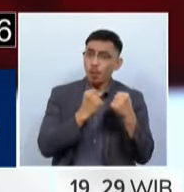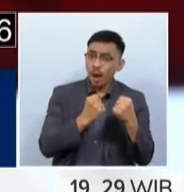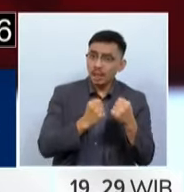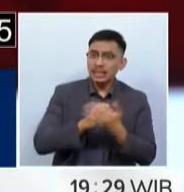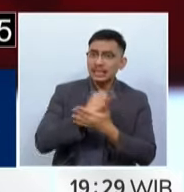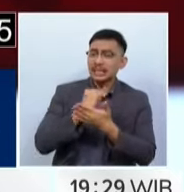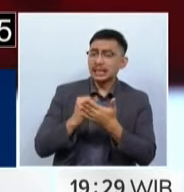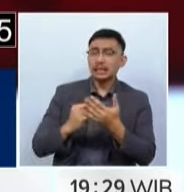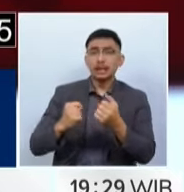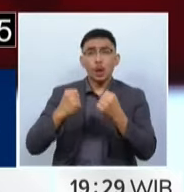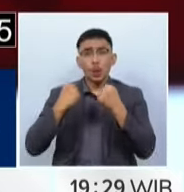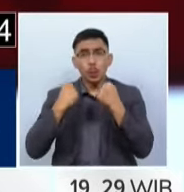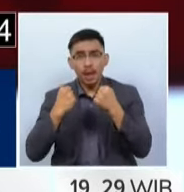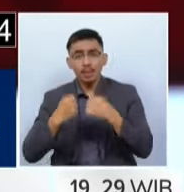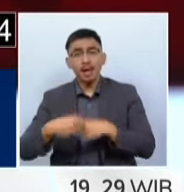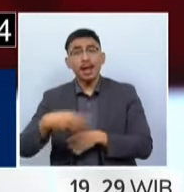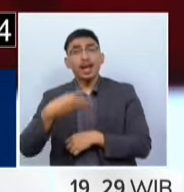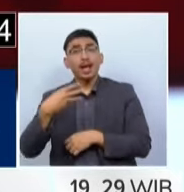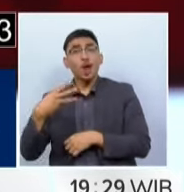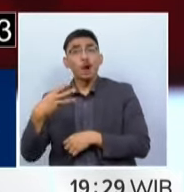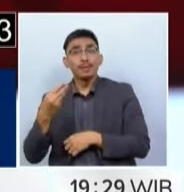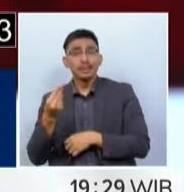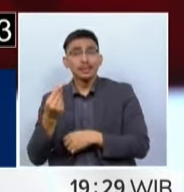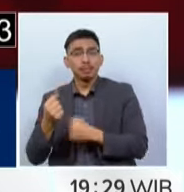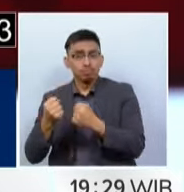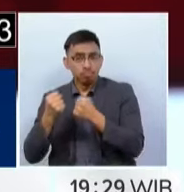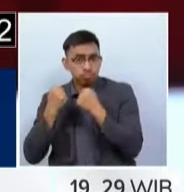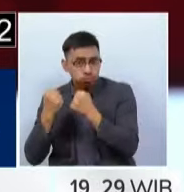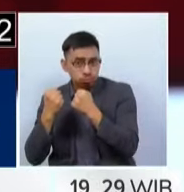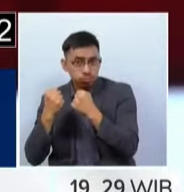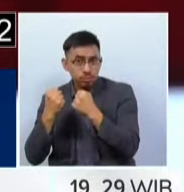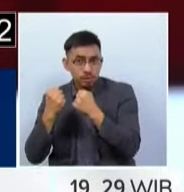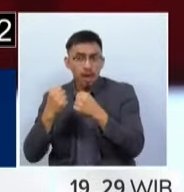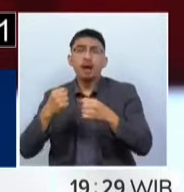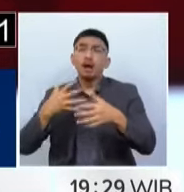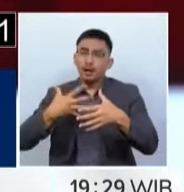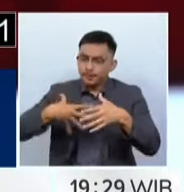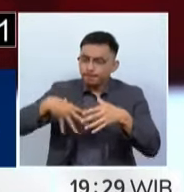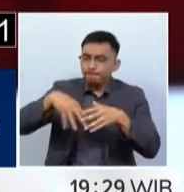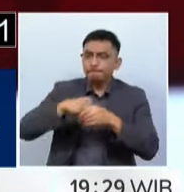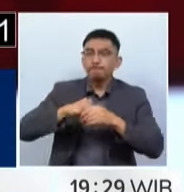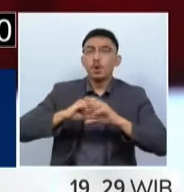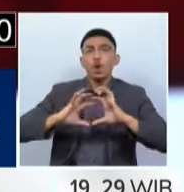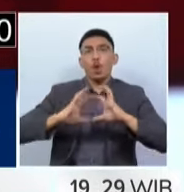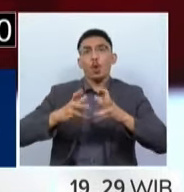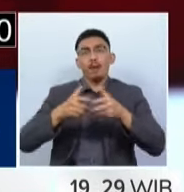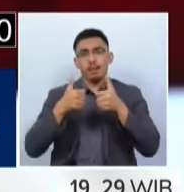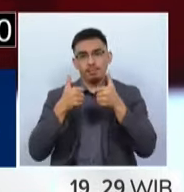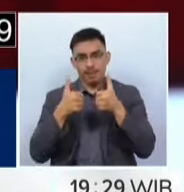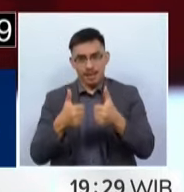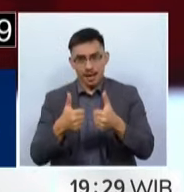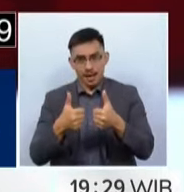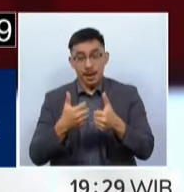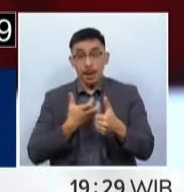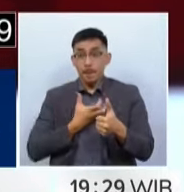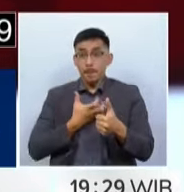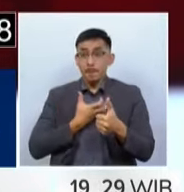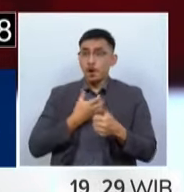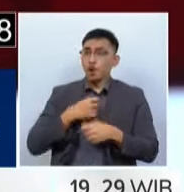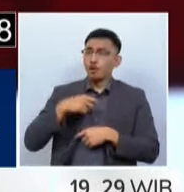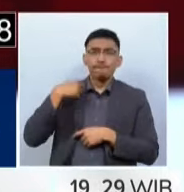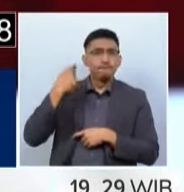kekuatan ekonomi ikut mewarnai Kancah dunia kita ingin film kita seniman kita